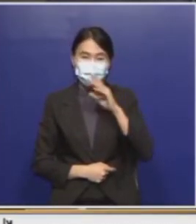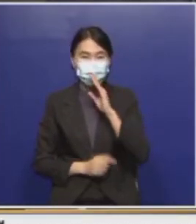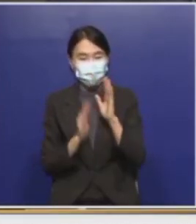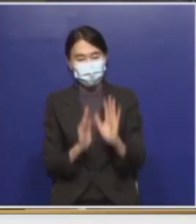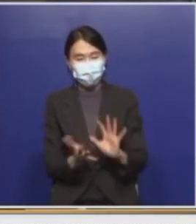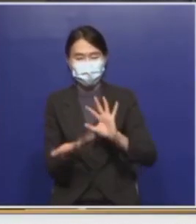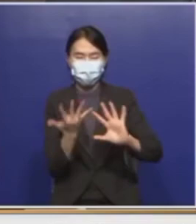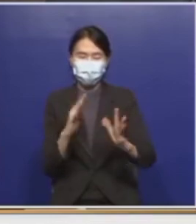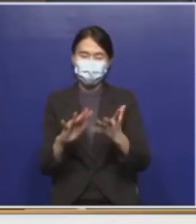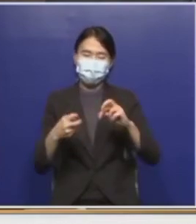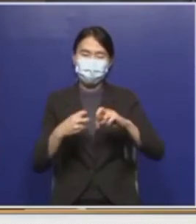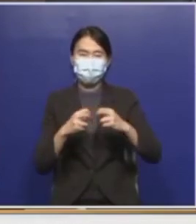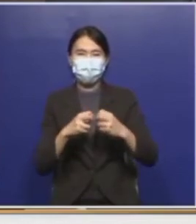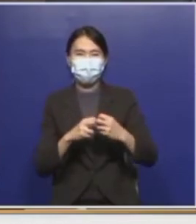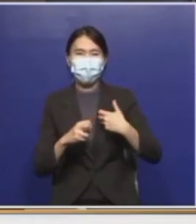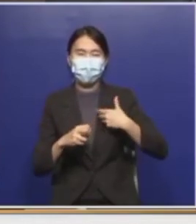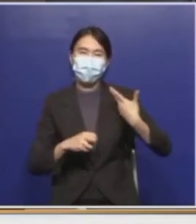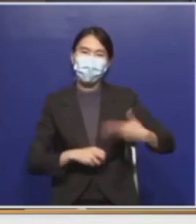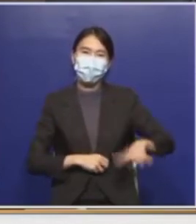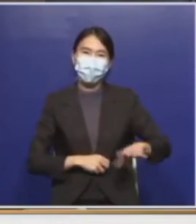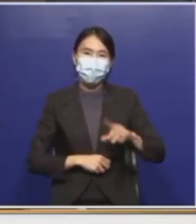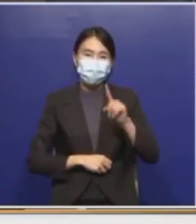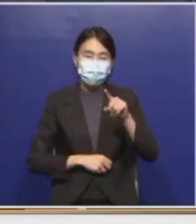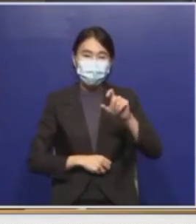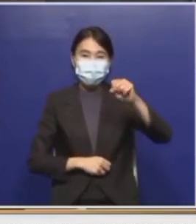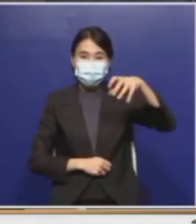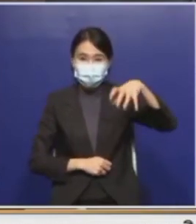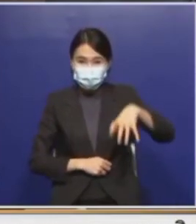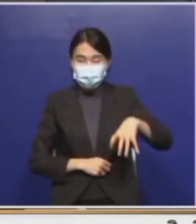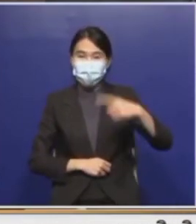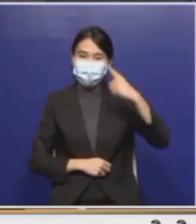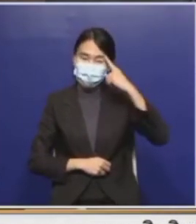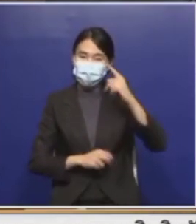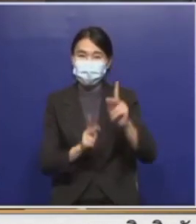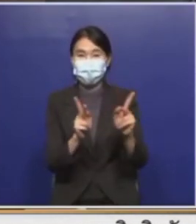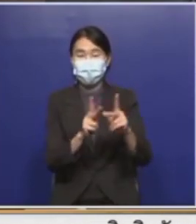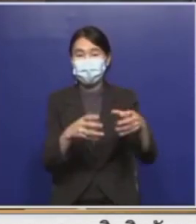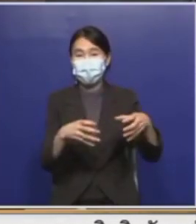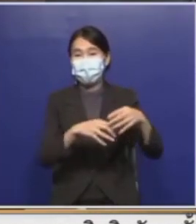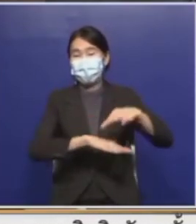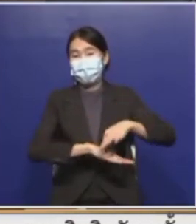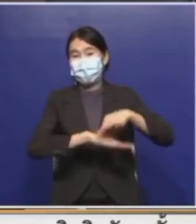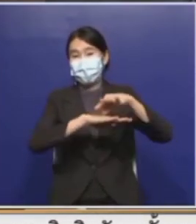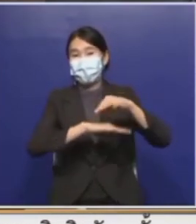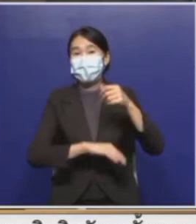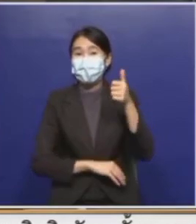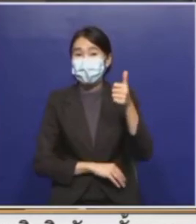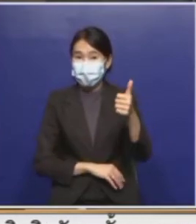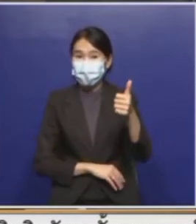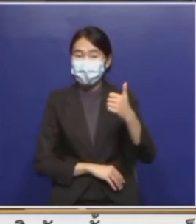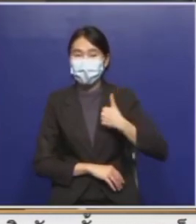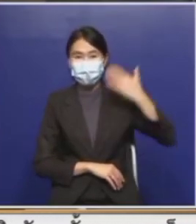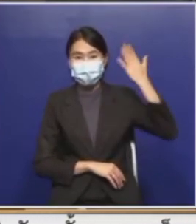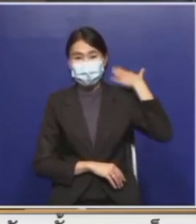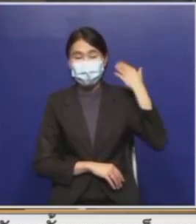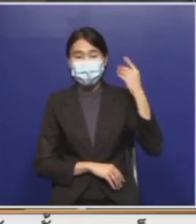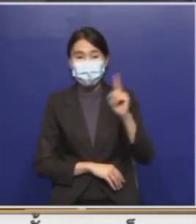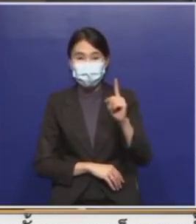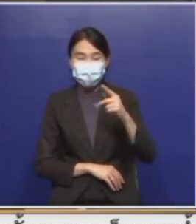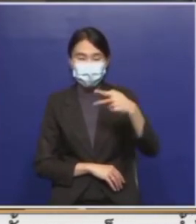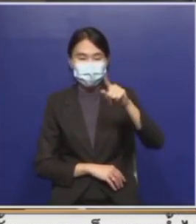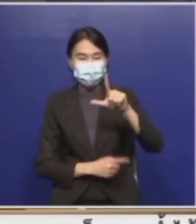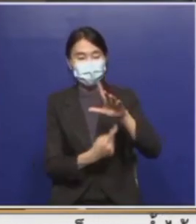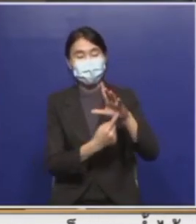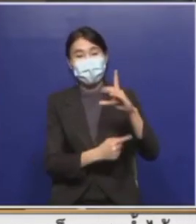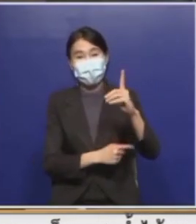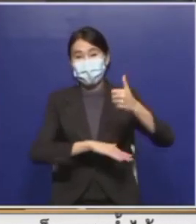หรอวปัญหาเยอะก็ตั้งสอบมางานหรอวา ตั้งชุดขนมาต่หากที่ผ่านมาก็คอว่าประหดอำเผอที่